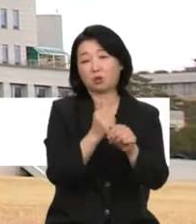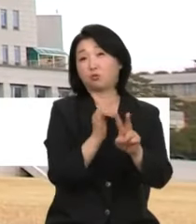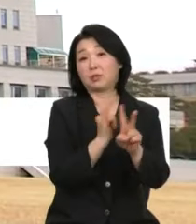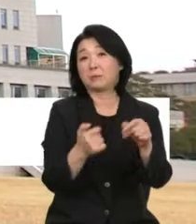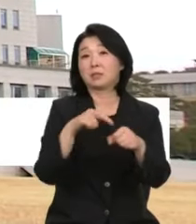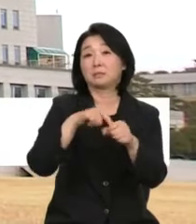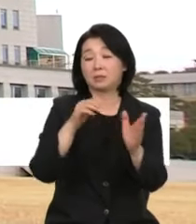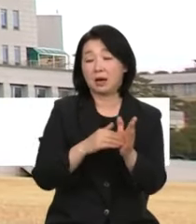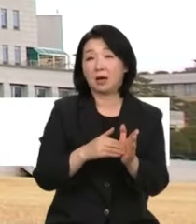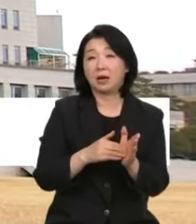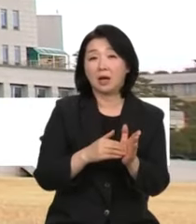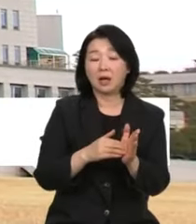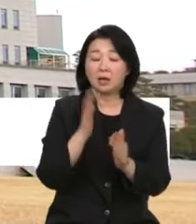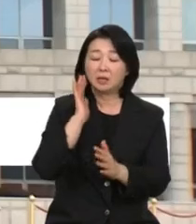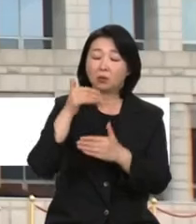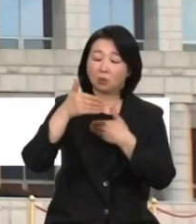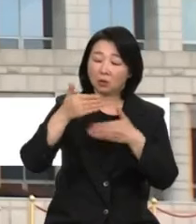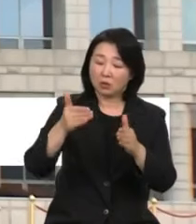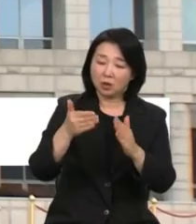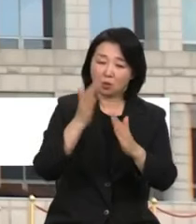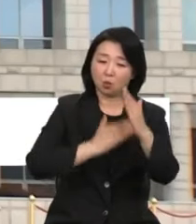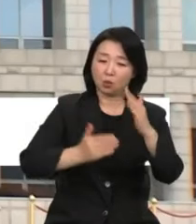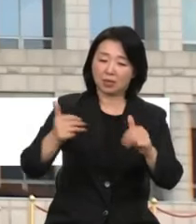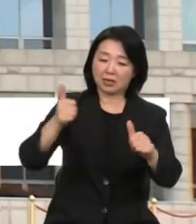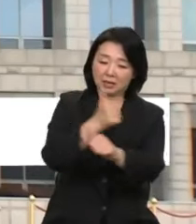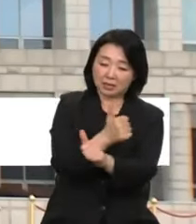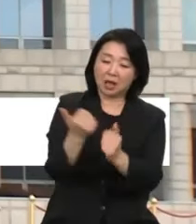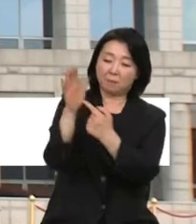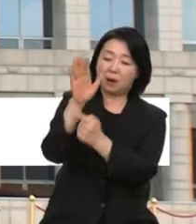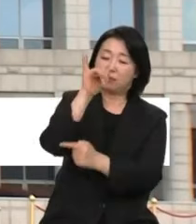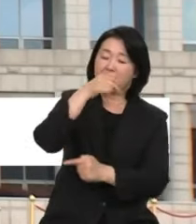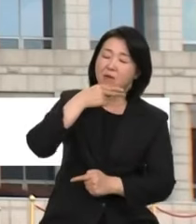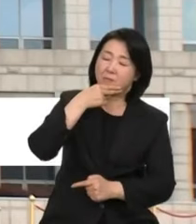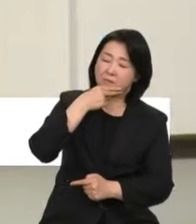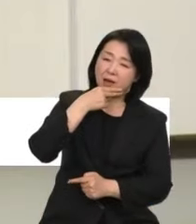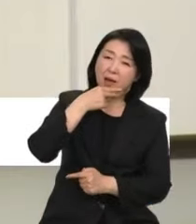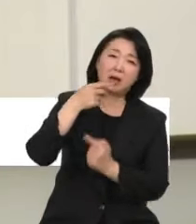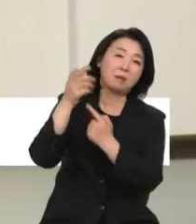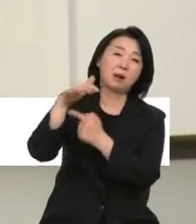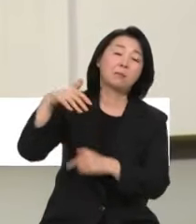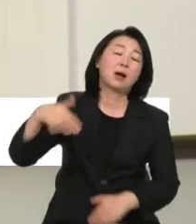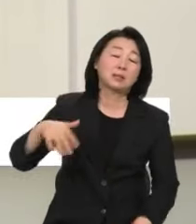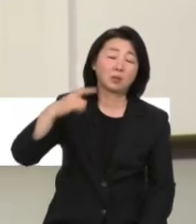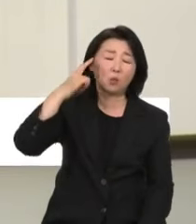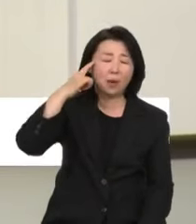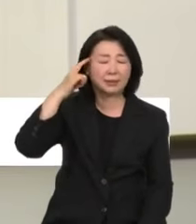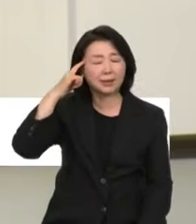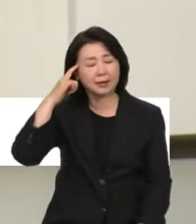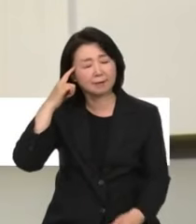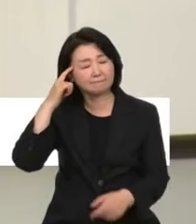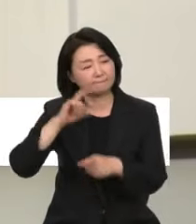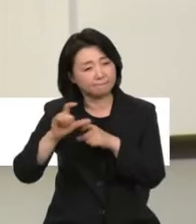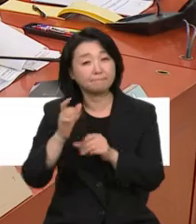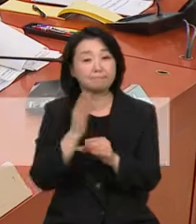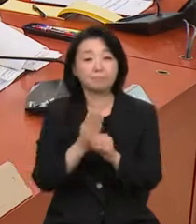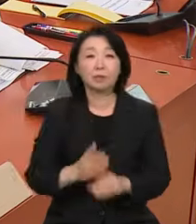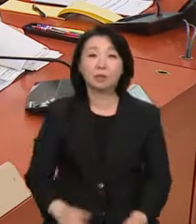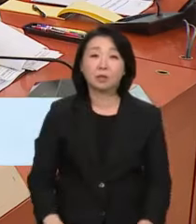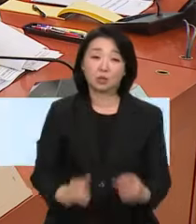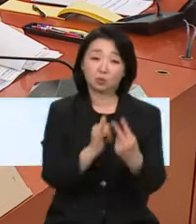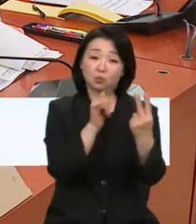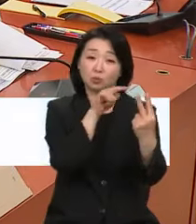대통령실 차원 공식 인사 발표가 있을 거란 소식은 아직 없습니다. 고려할 게 많아서인 걸로 보입니다. 우선 두 사람